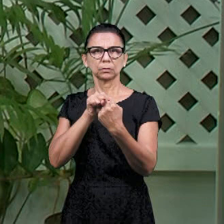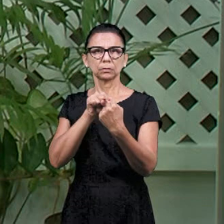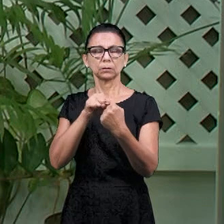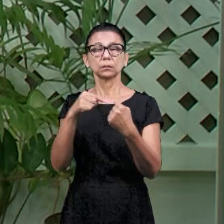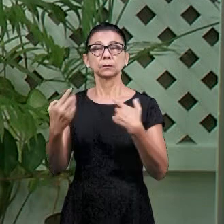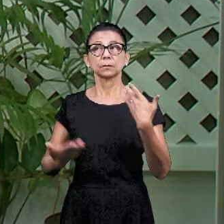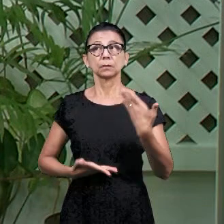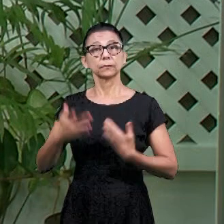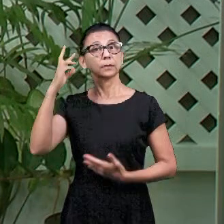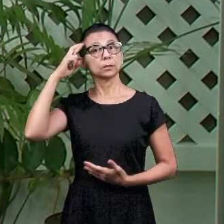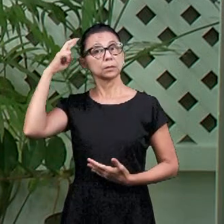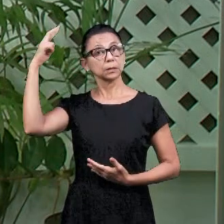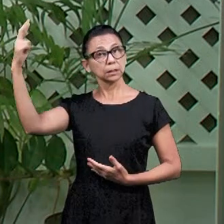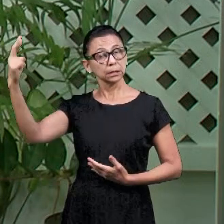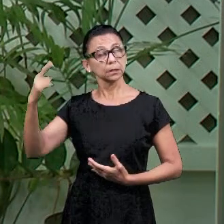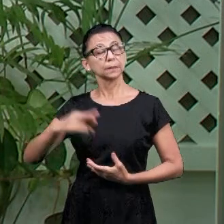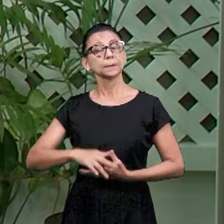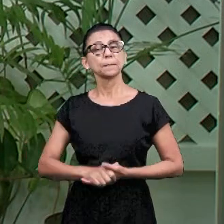Nous sommes unis.